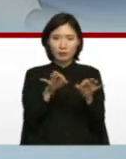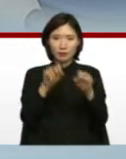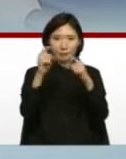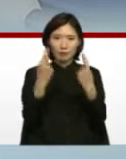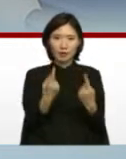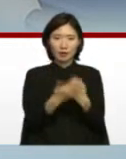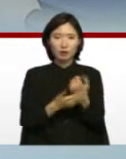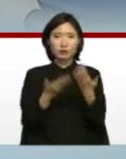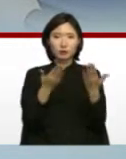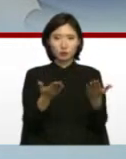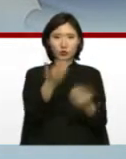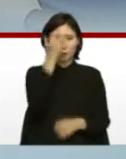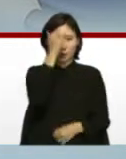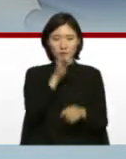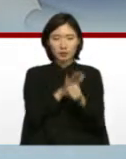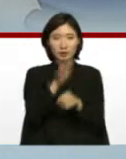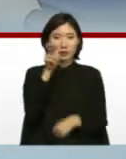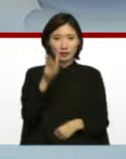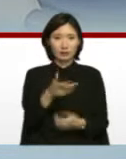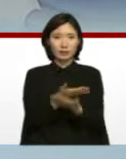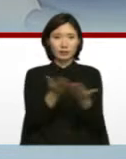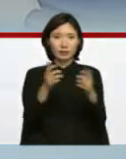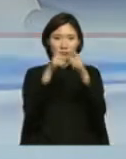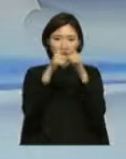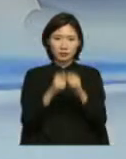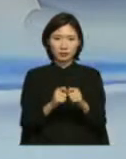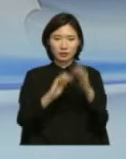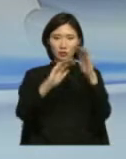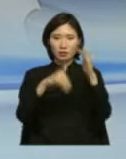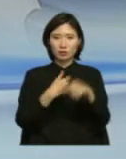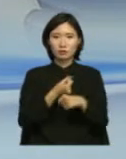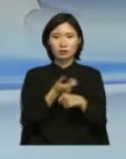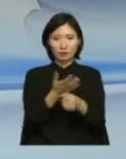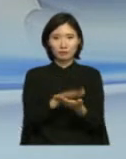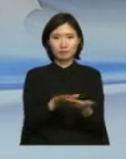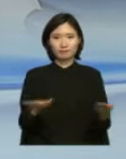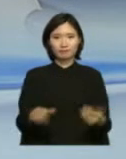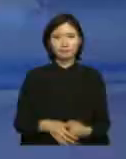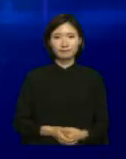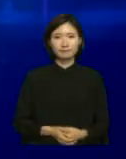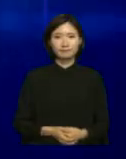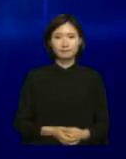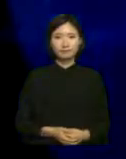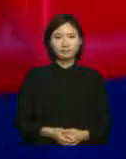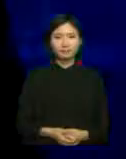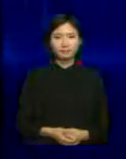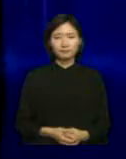주는 효사랑 카드를 발급한 건데요. 자세한 내용을 진기훈 기자가 보도합니다.